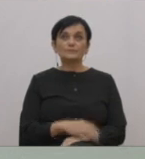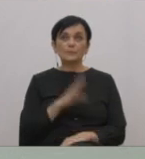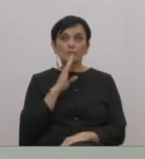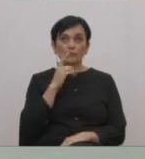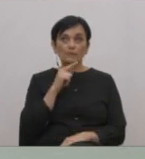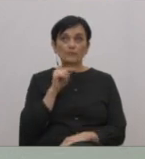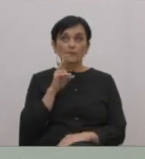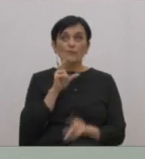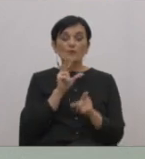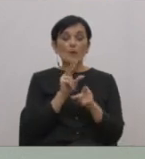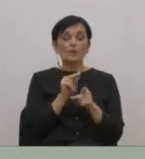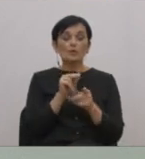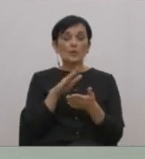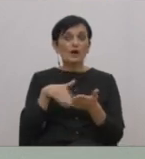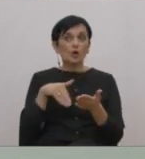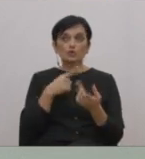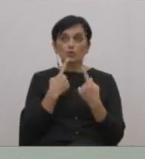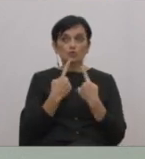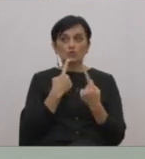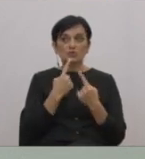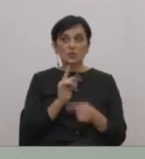Kalotontia mikrofonis garashe nu saubrot.